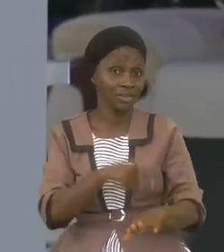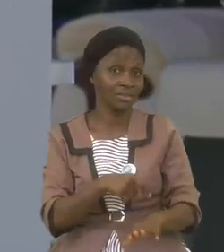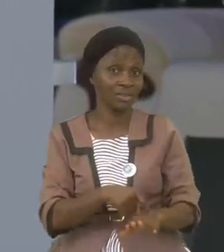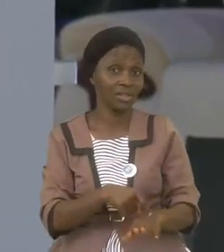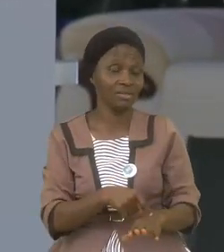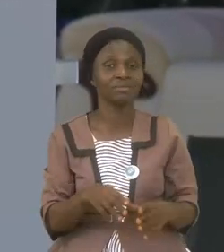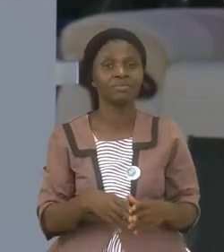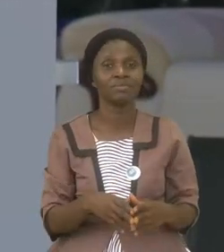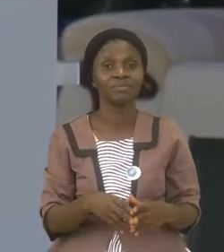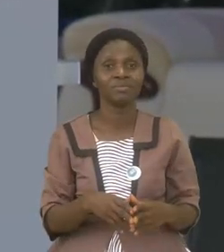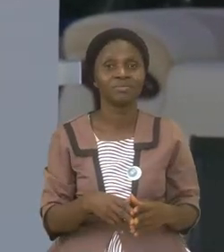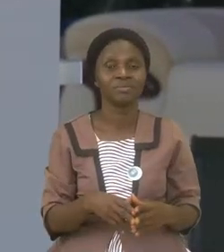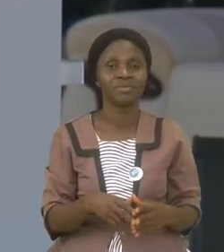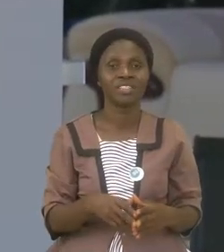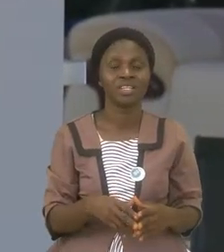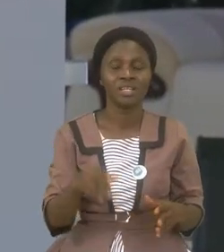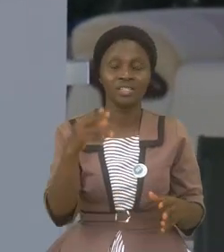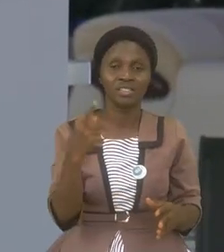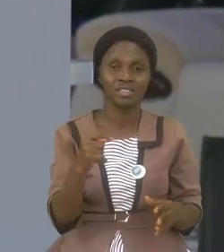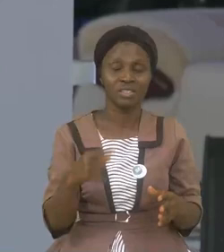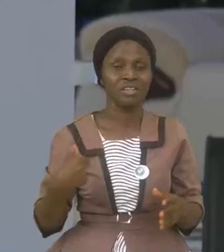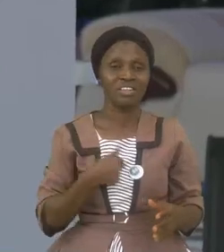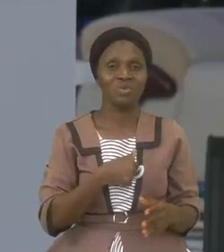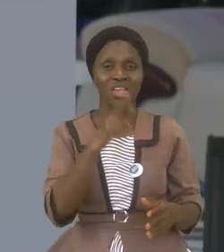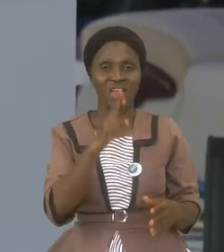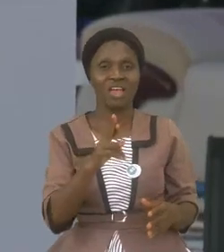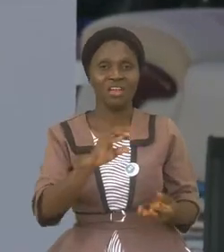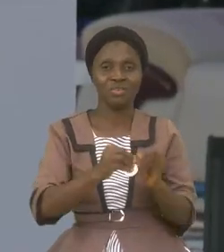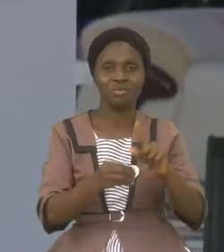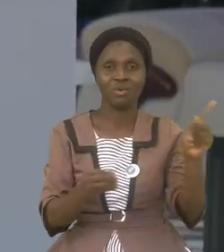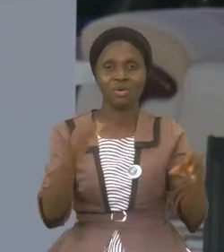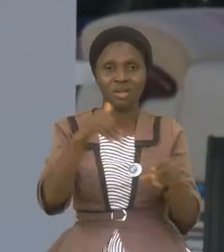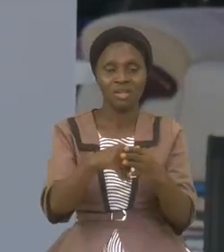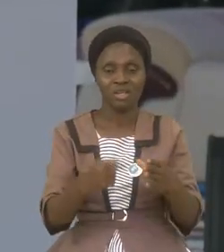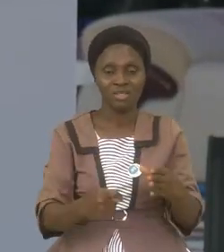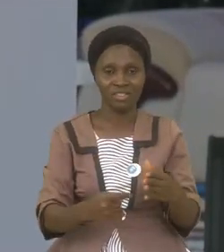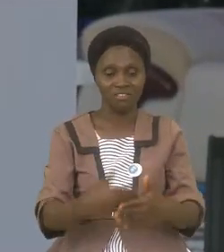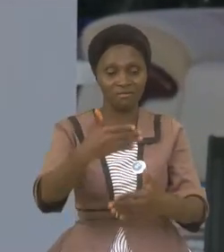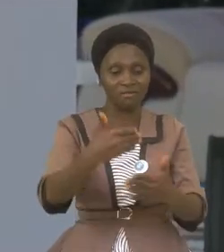Babylone à l'époque là, était le numéro un en science.